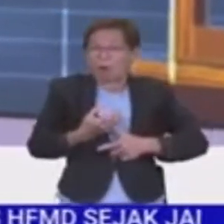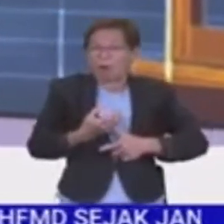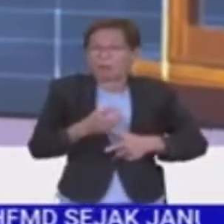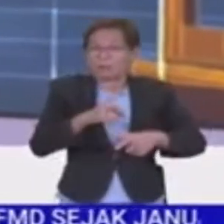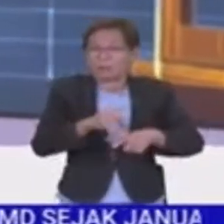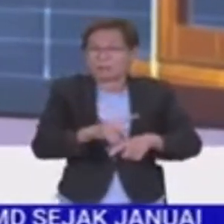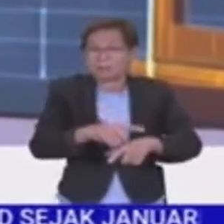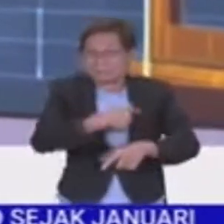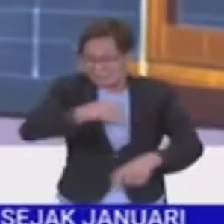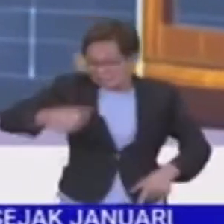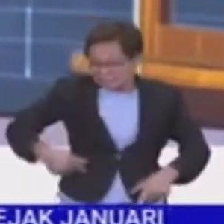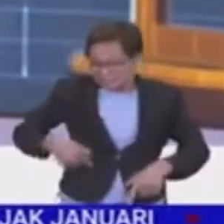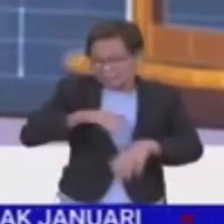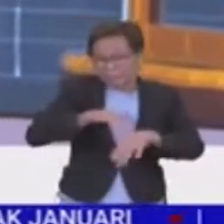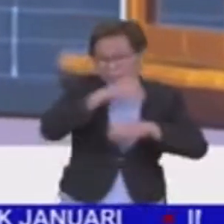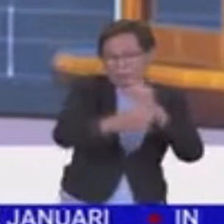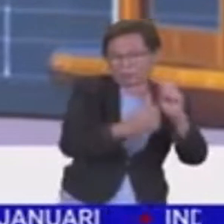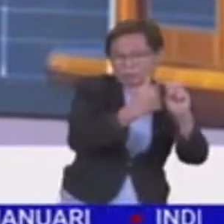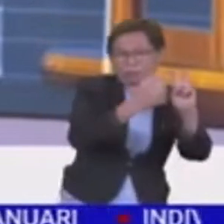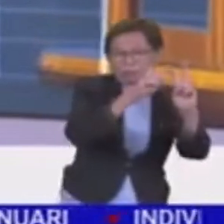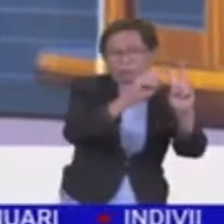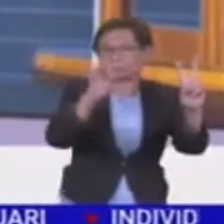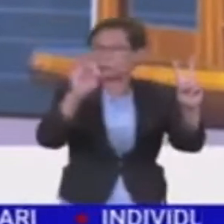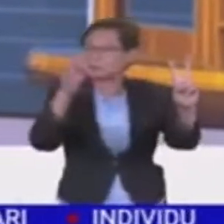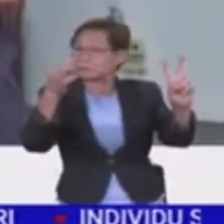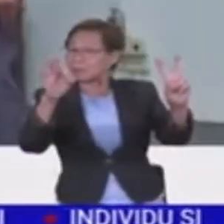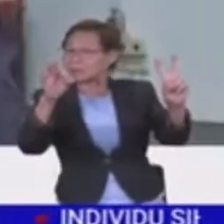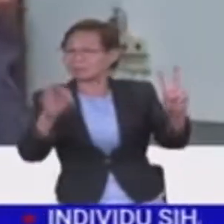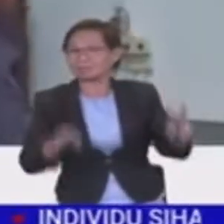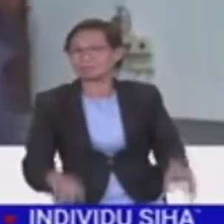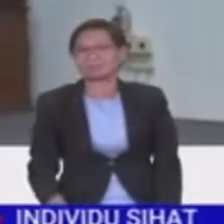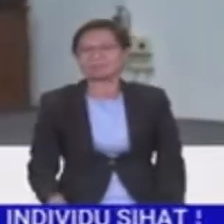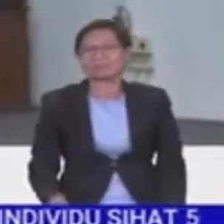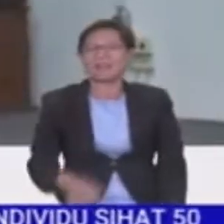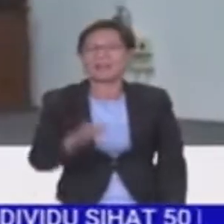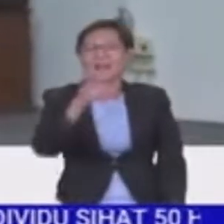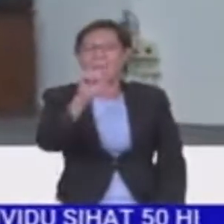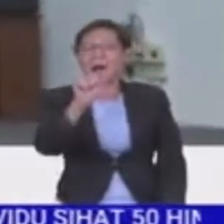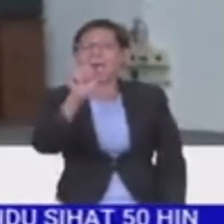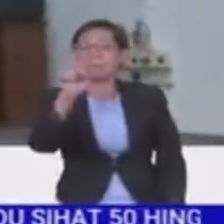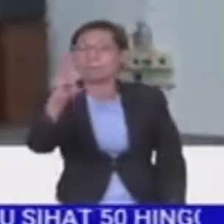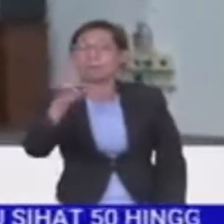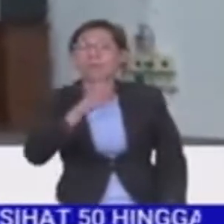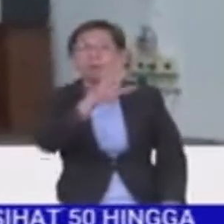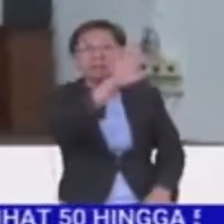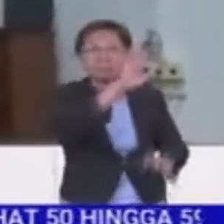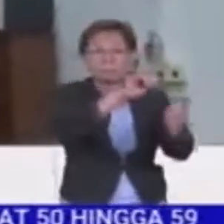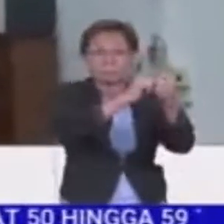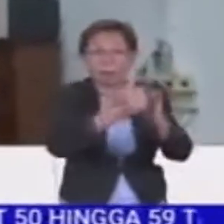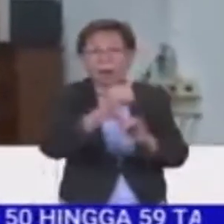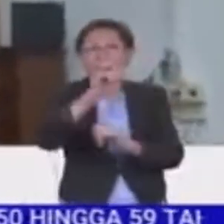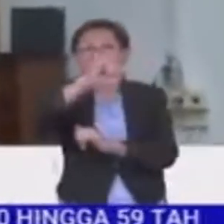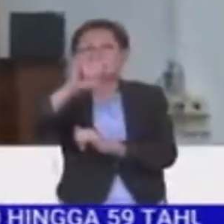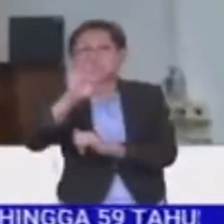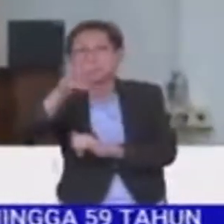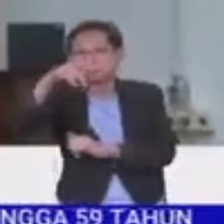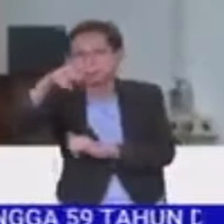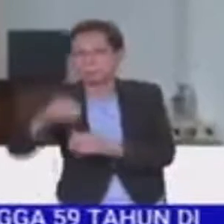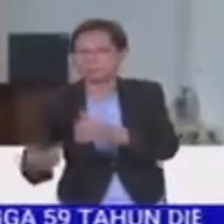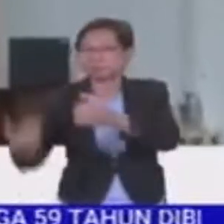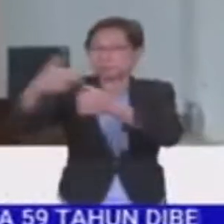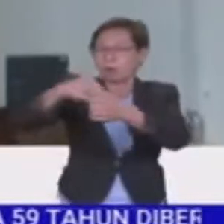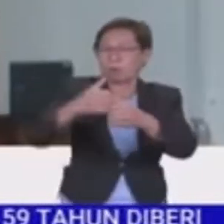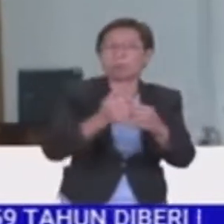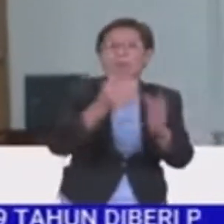chengdu China pada 2019 menurut Abu Bakar seramai sembilan atlet jbpm akan beraksi dalam acara